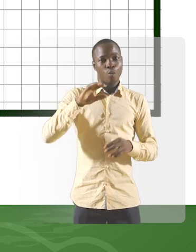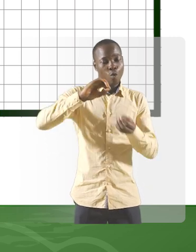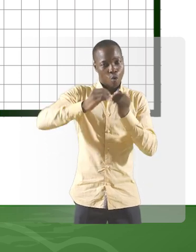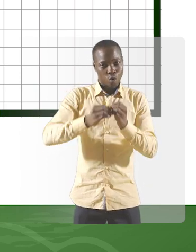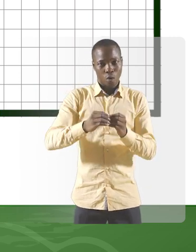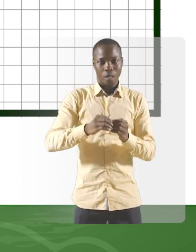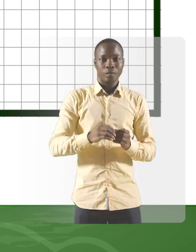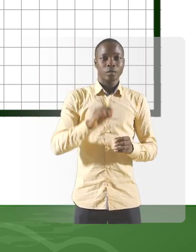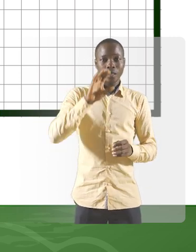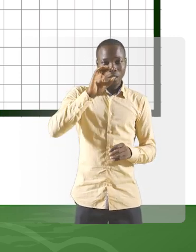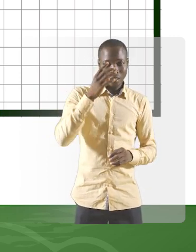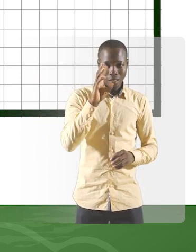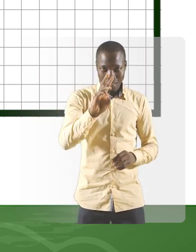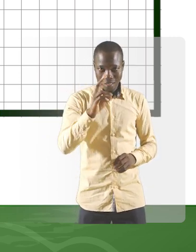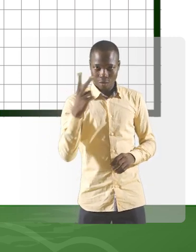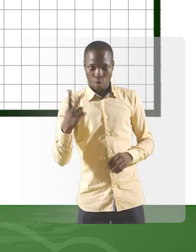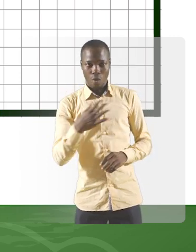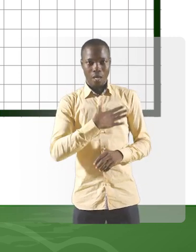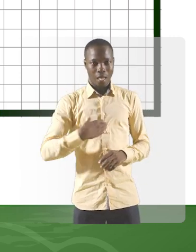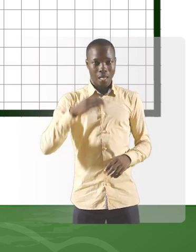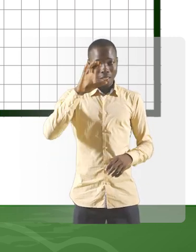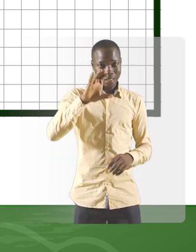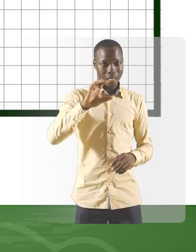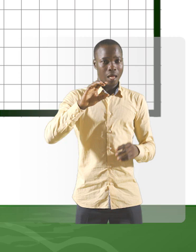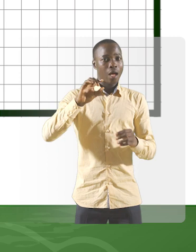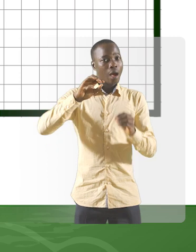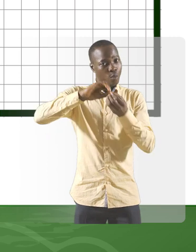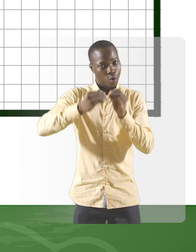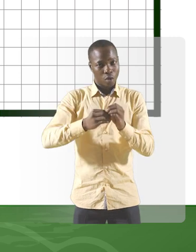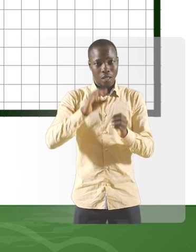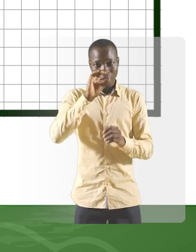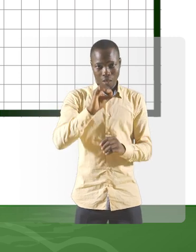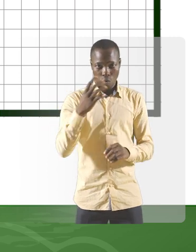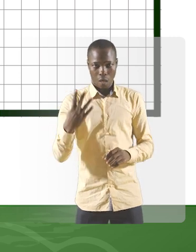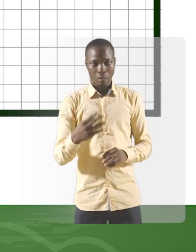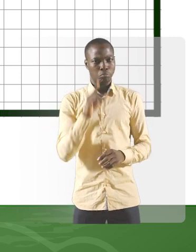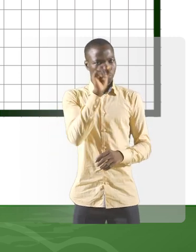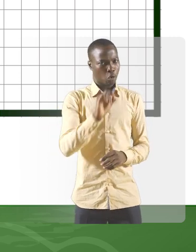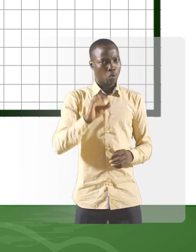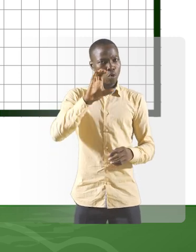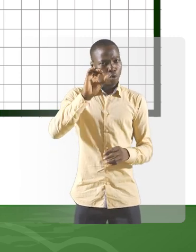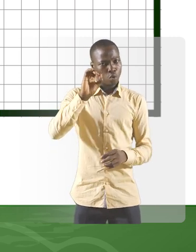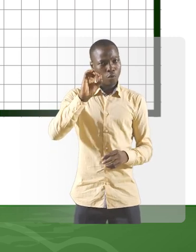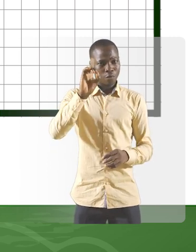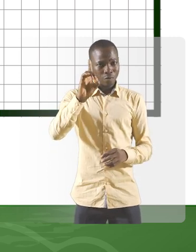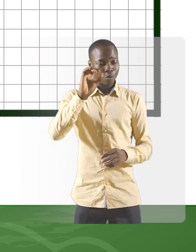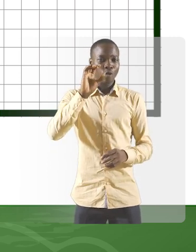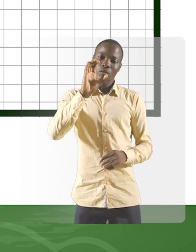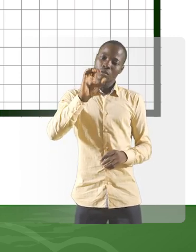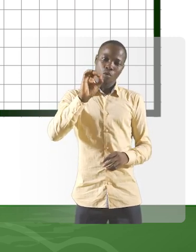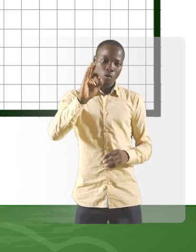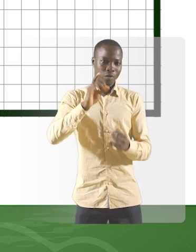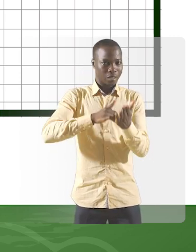Et le point C a pour coordonnées 0, 4. Donc, le coefficient directeur de la droite AB